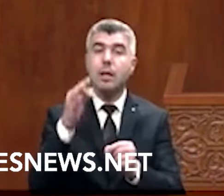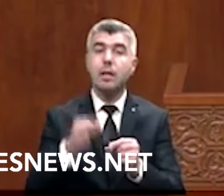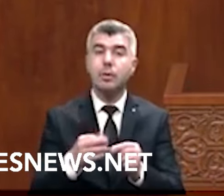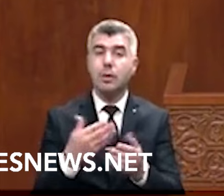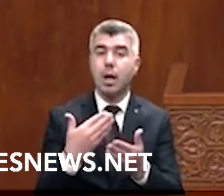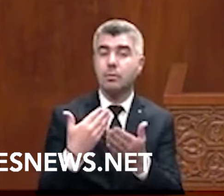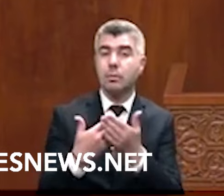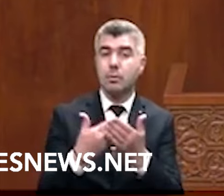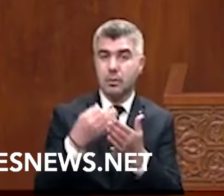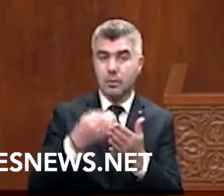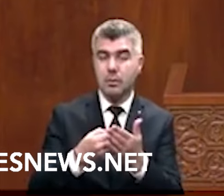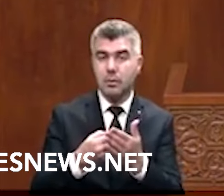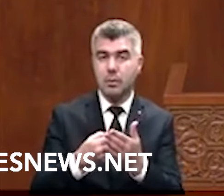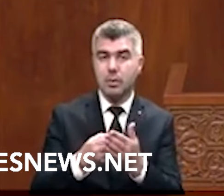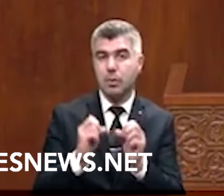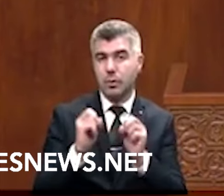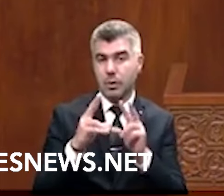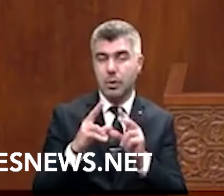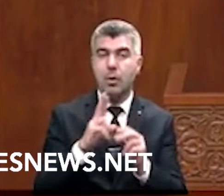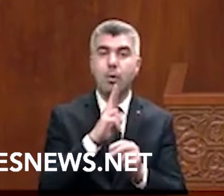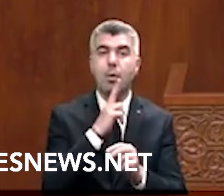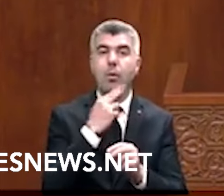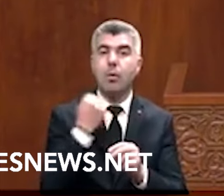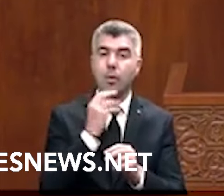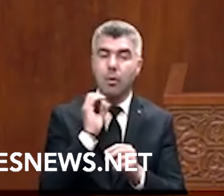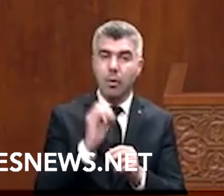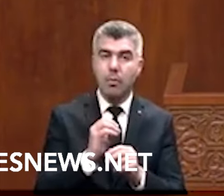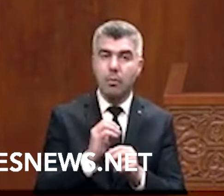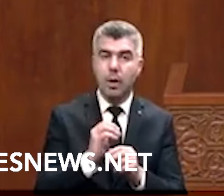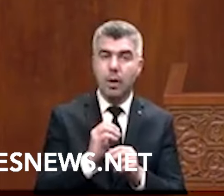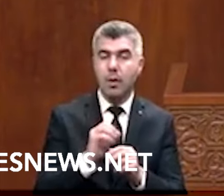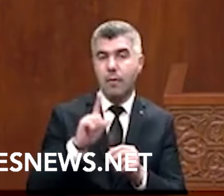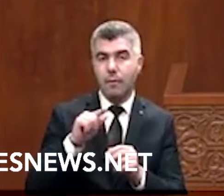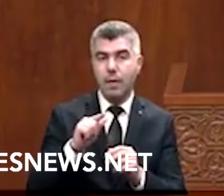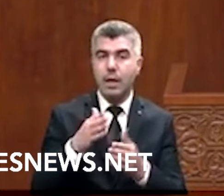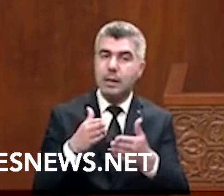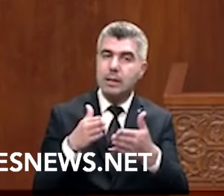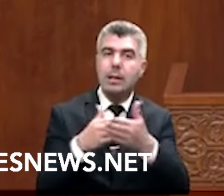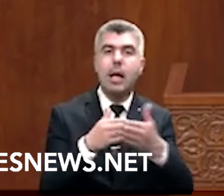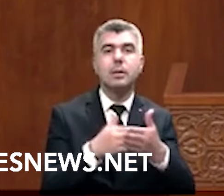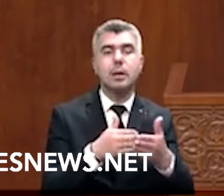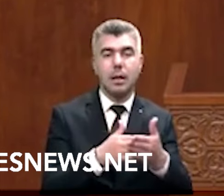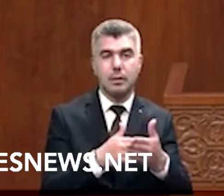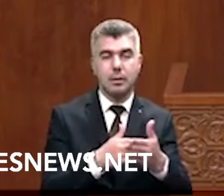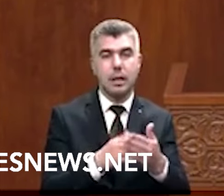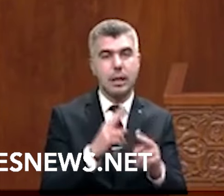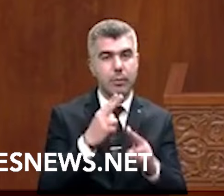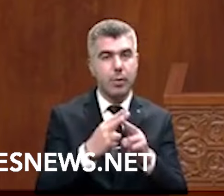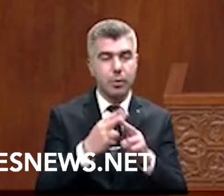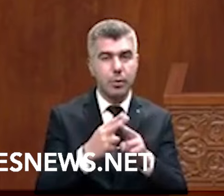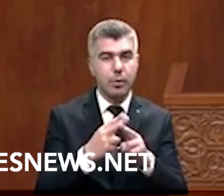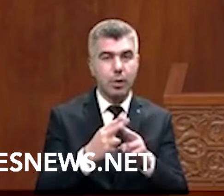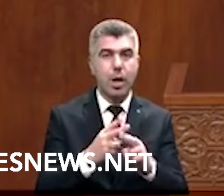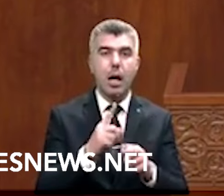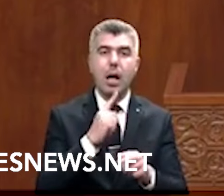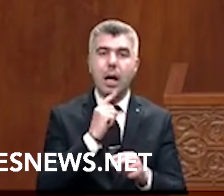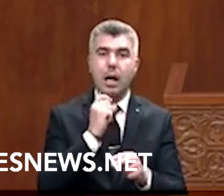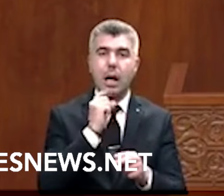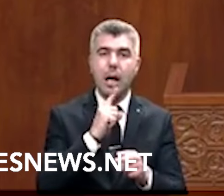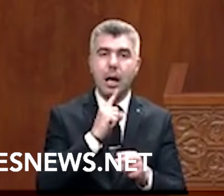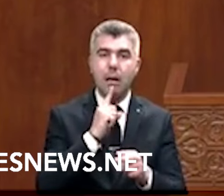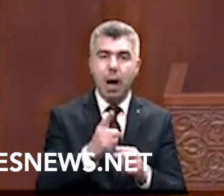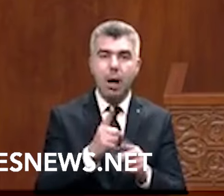المثمره تؤكد بان هذه الحكومه هي حكومه التحديات هي حكومه الكلمه والوفاء